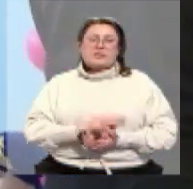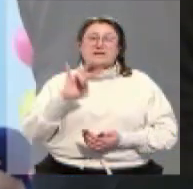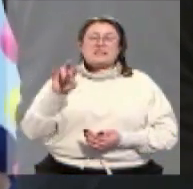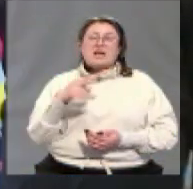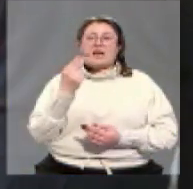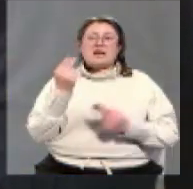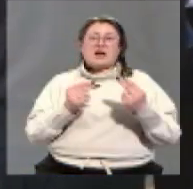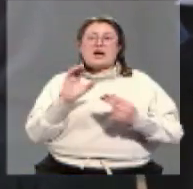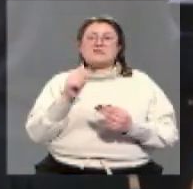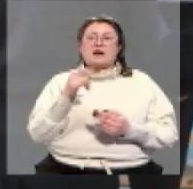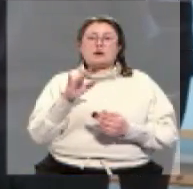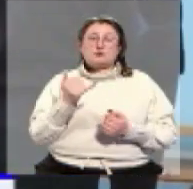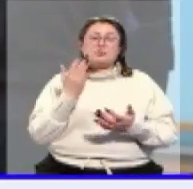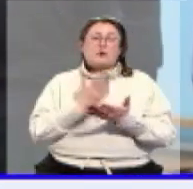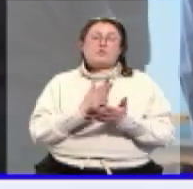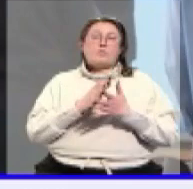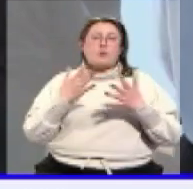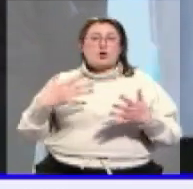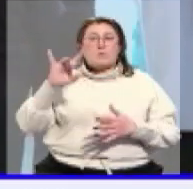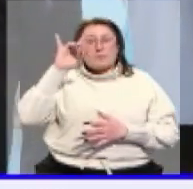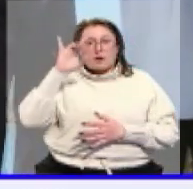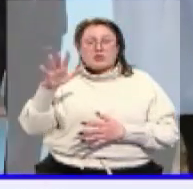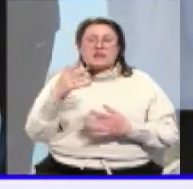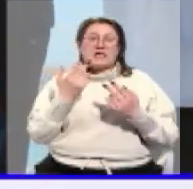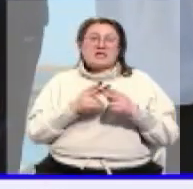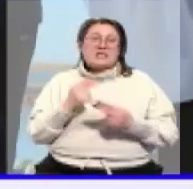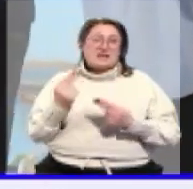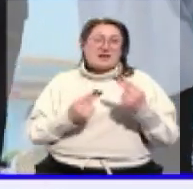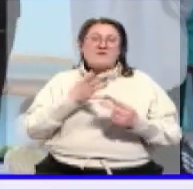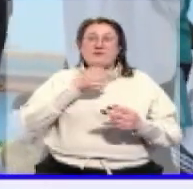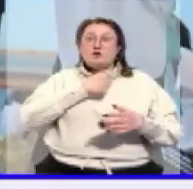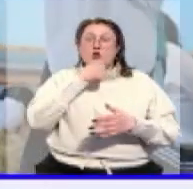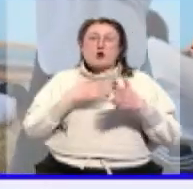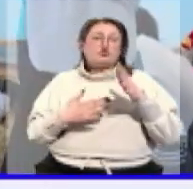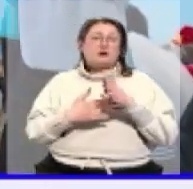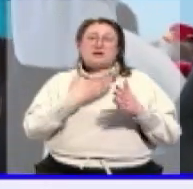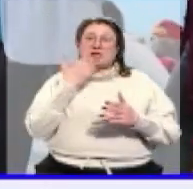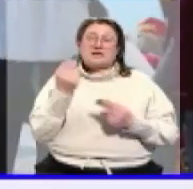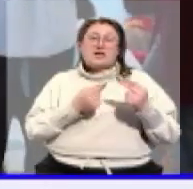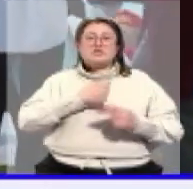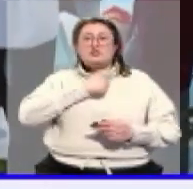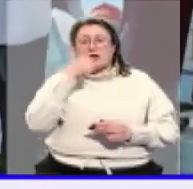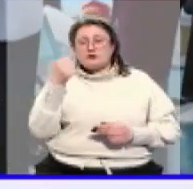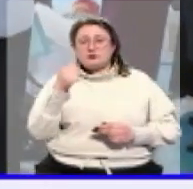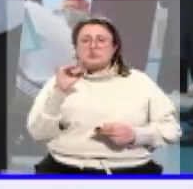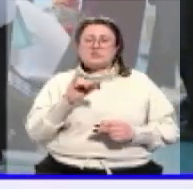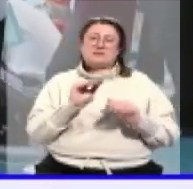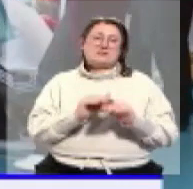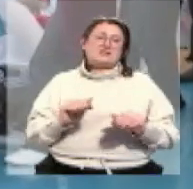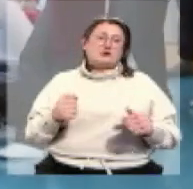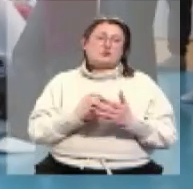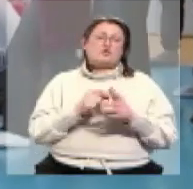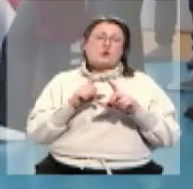Национальная игра асыгату сегодня становится все более популярной. В данной игре возрастных ограничений нет. Играют как старшее поколение, так и